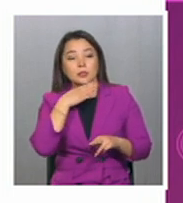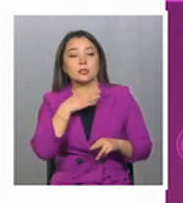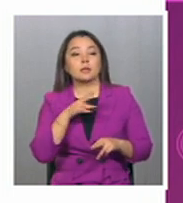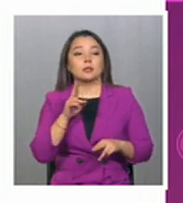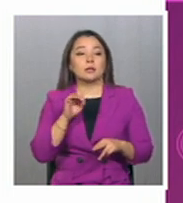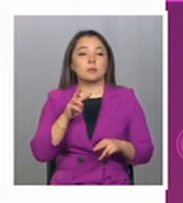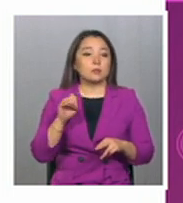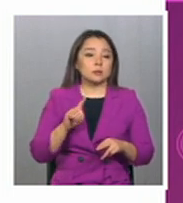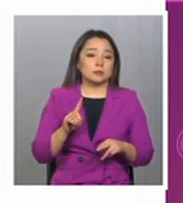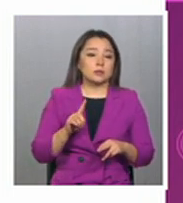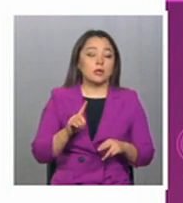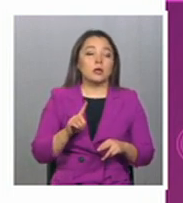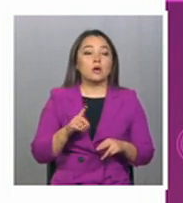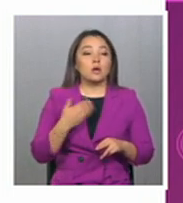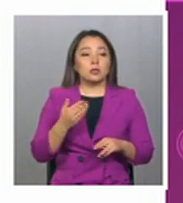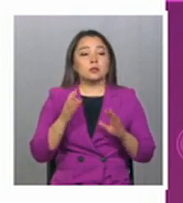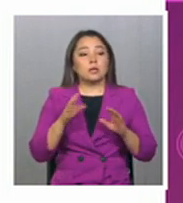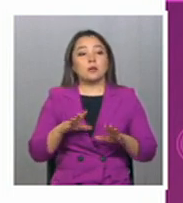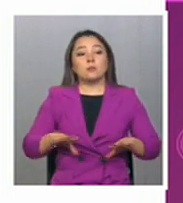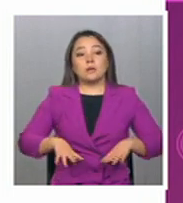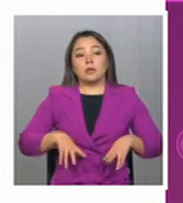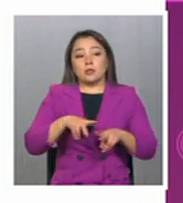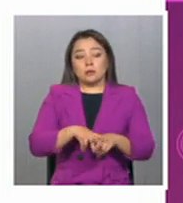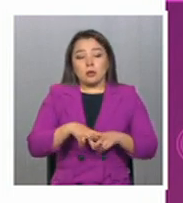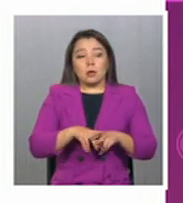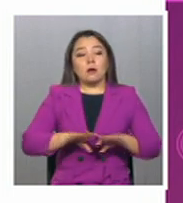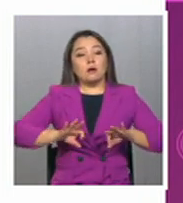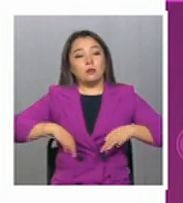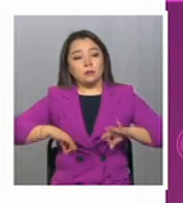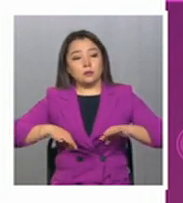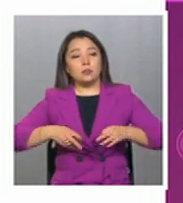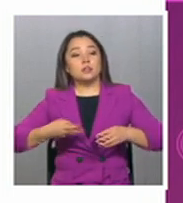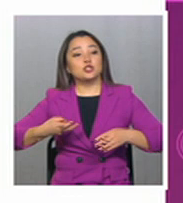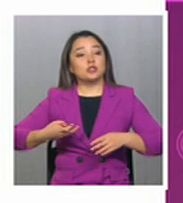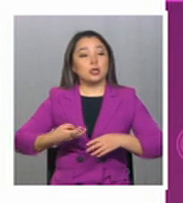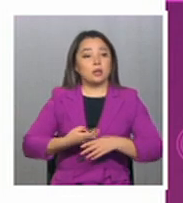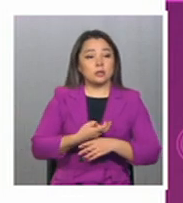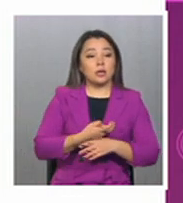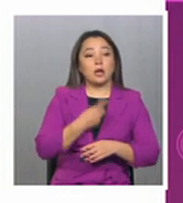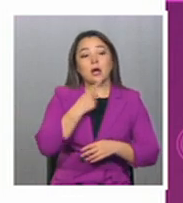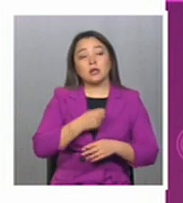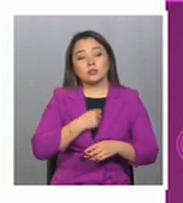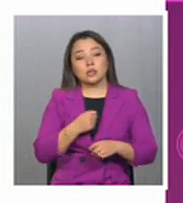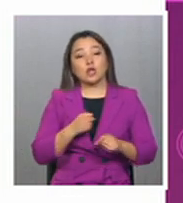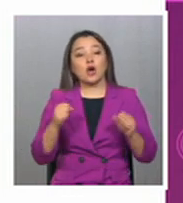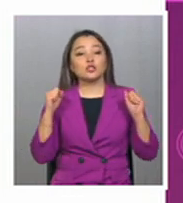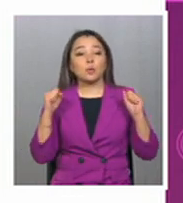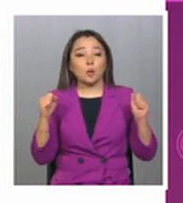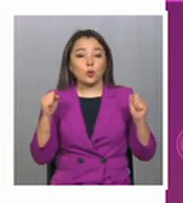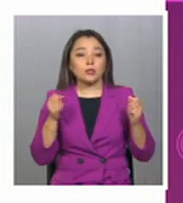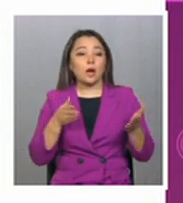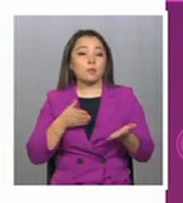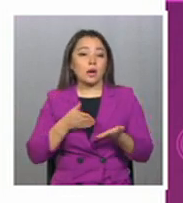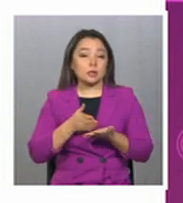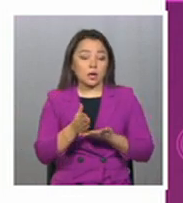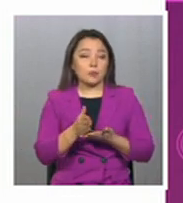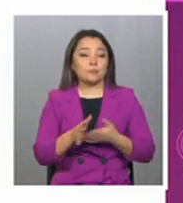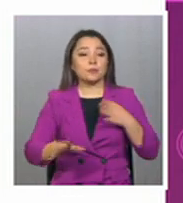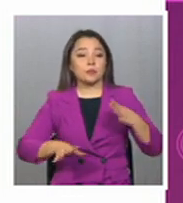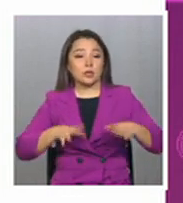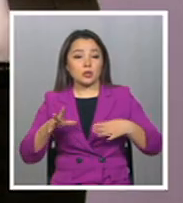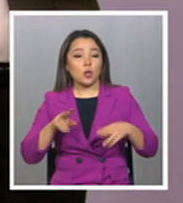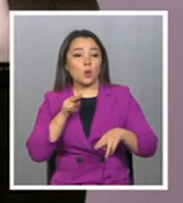өндіру, салт міну, арбаға нишанаға жегу, әскери және спорттық бағыттарда